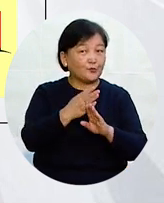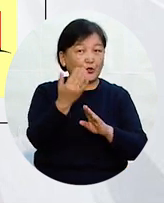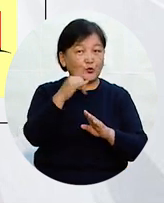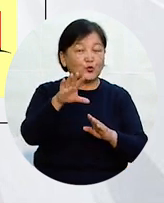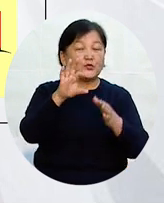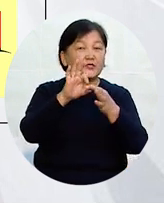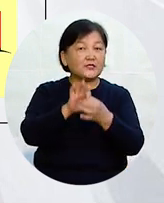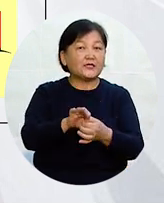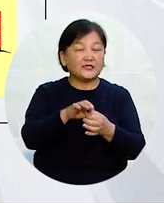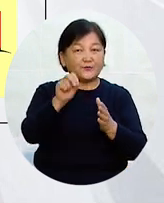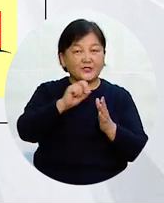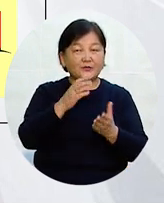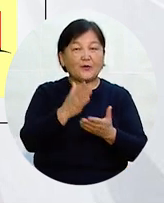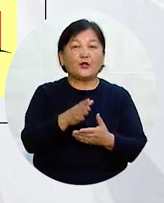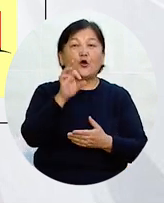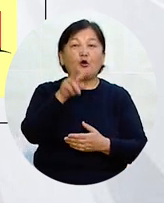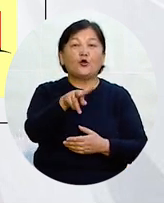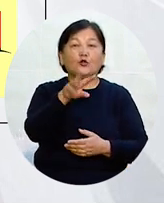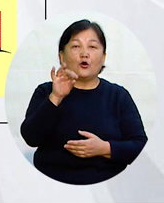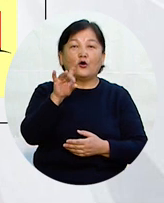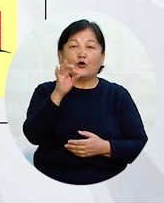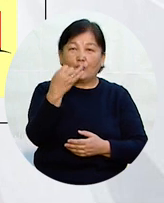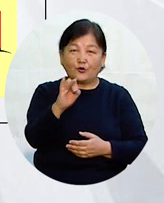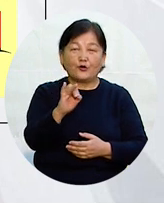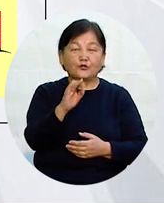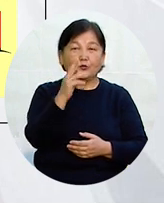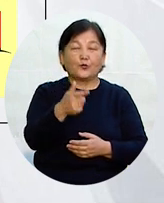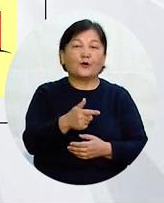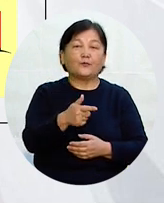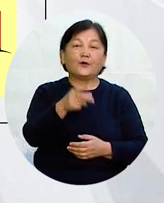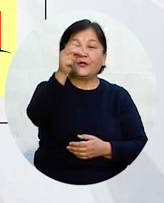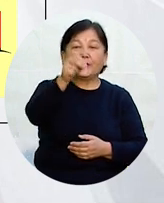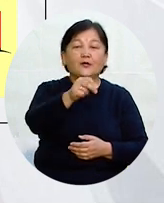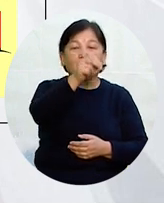байна. За олоорой гэдэг үгийн хувьд гидс жиргэлсэн байна.